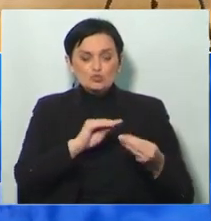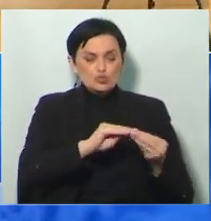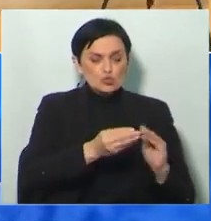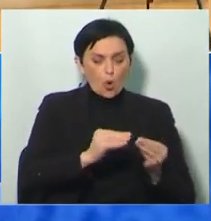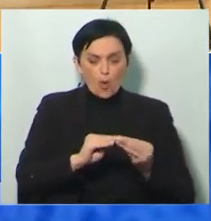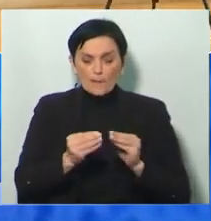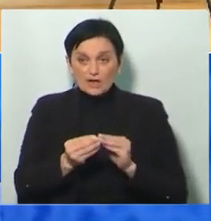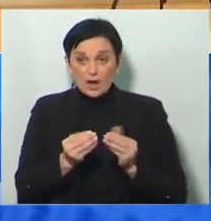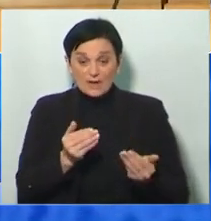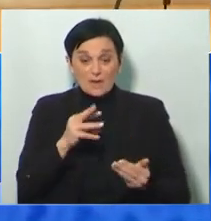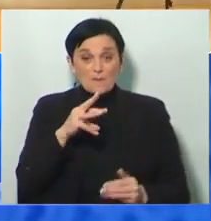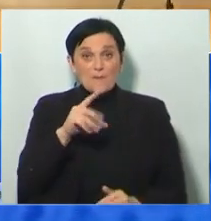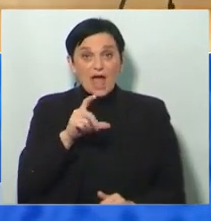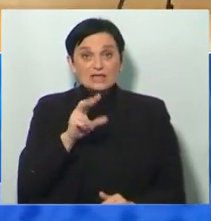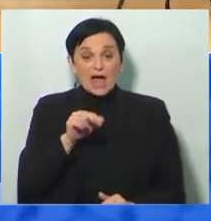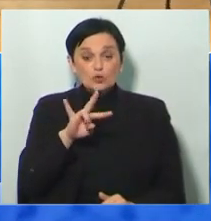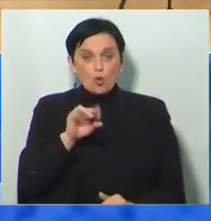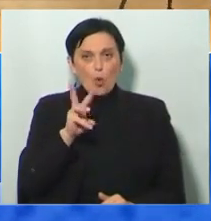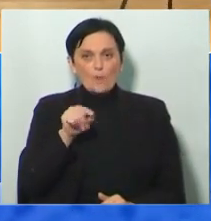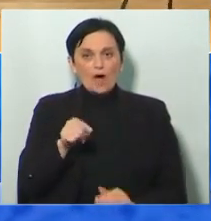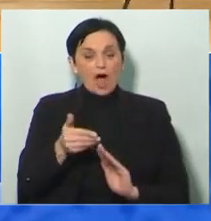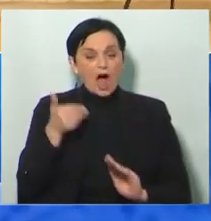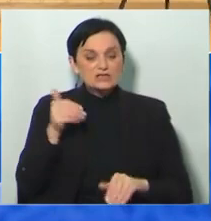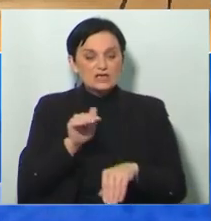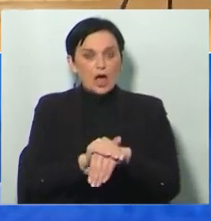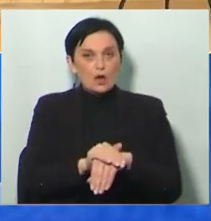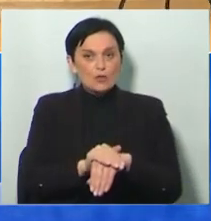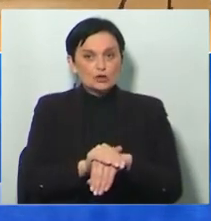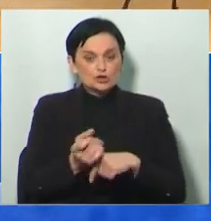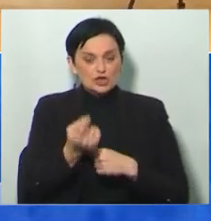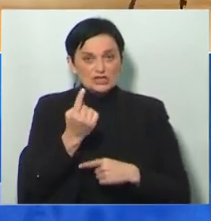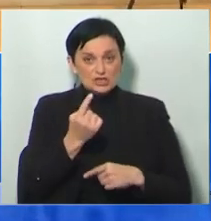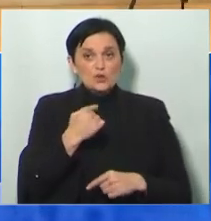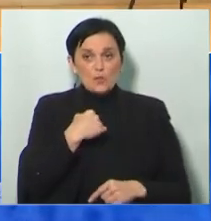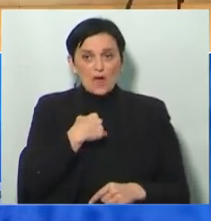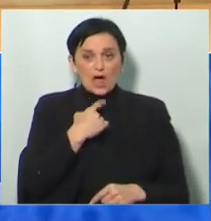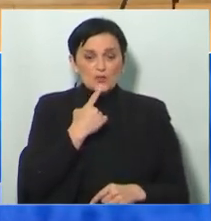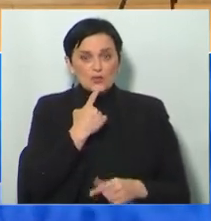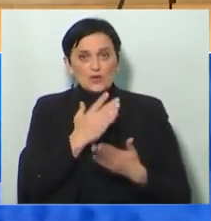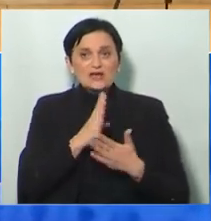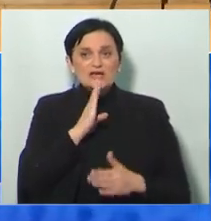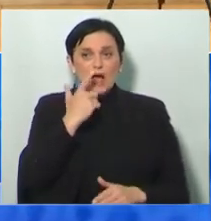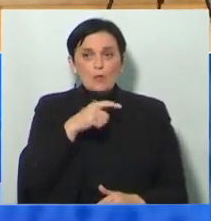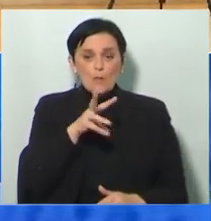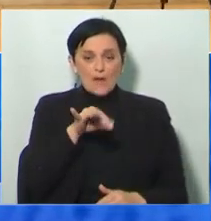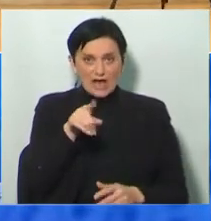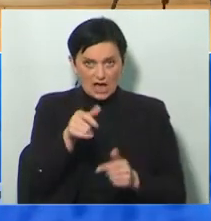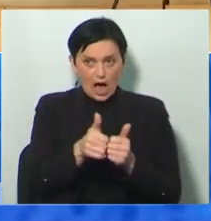და ამ შემთხვევაში მელანომა იყოს, რაც შეიძლება ადრე აღმოჩენილი და მე ეჭვი მაქვს, რომ ქალბატონი მაია სადღაც ახლოს უნდა იყოს